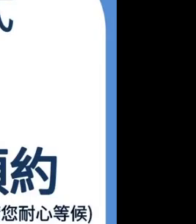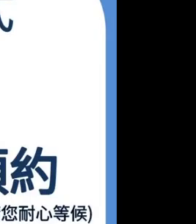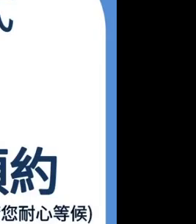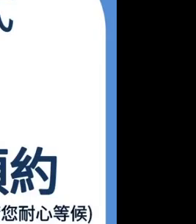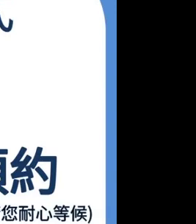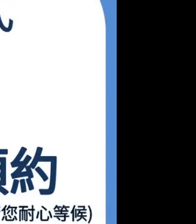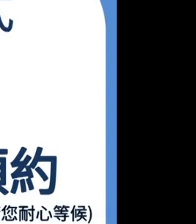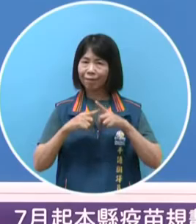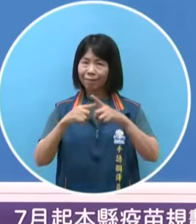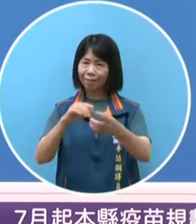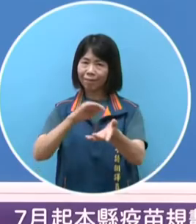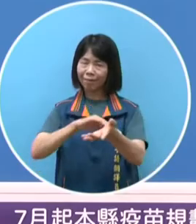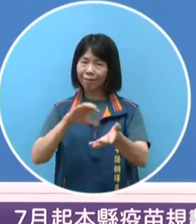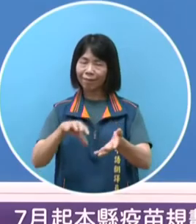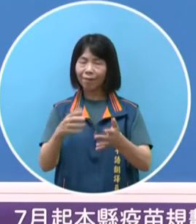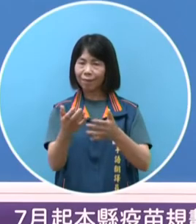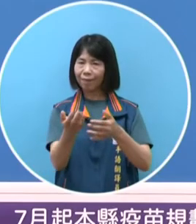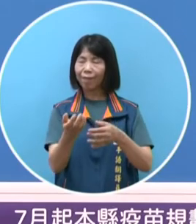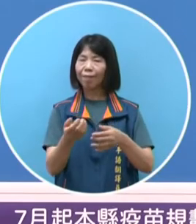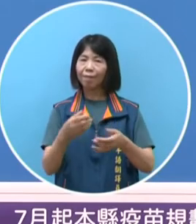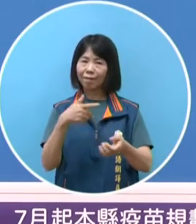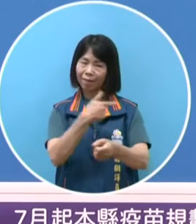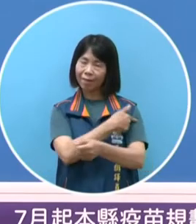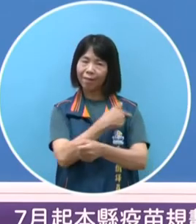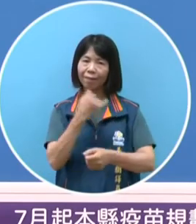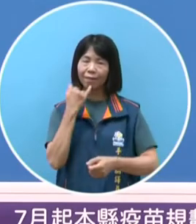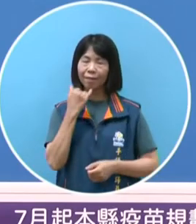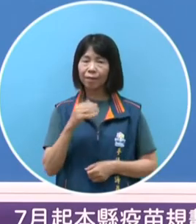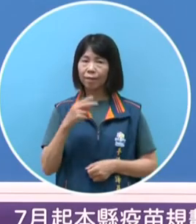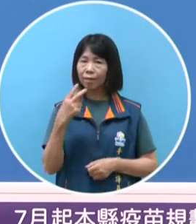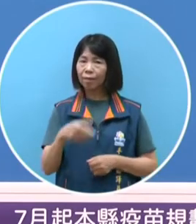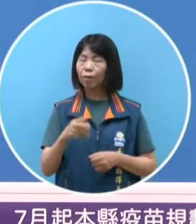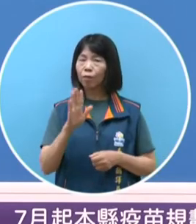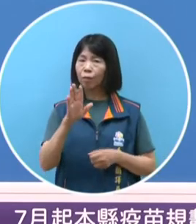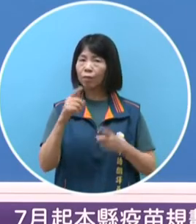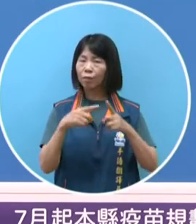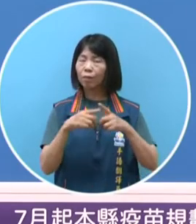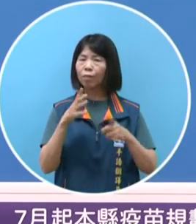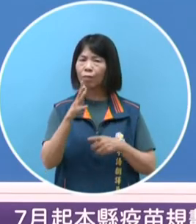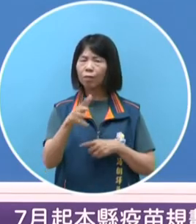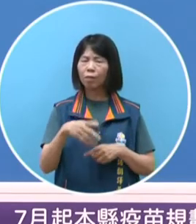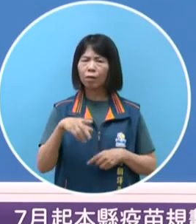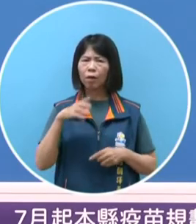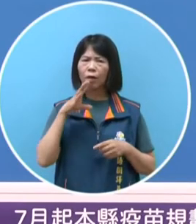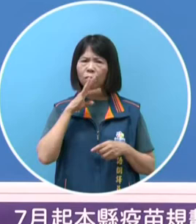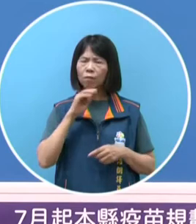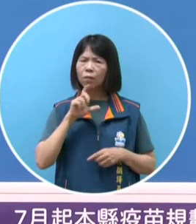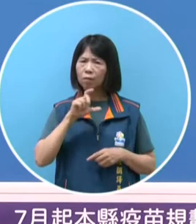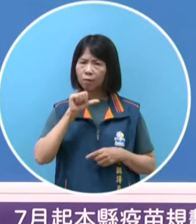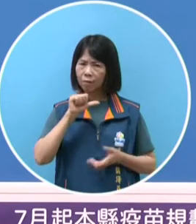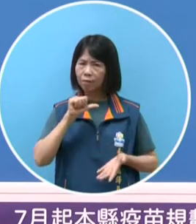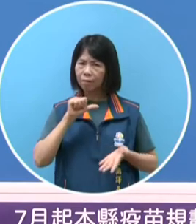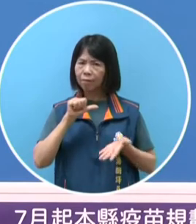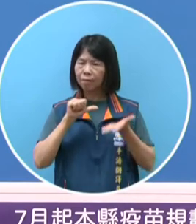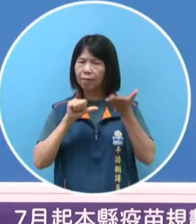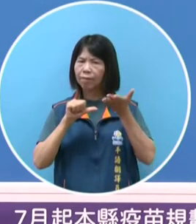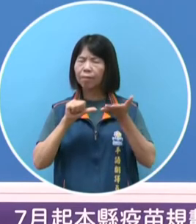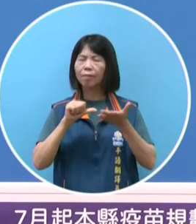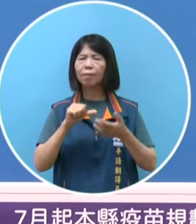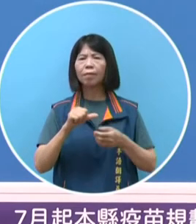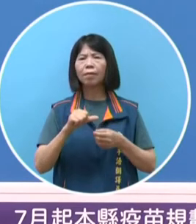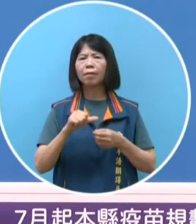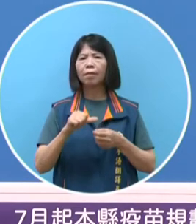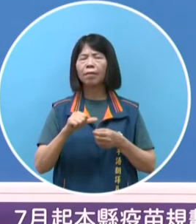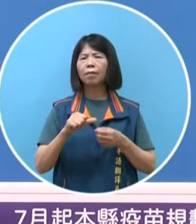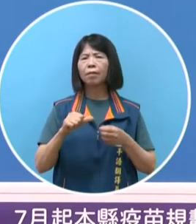网络预约。第三个，就是有人在问说，65岁的非原住民族